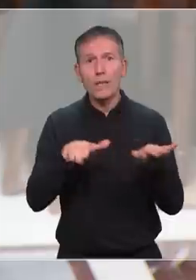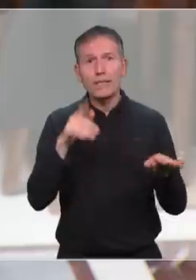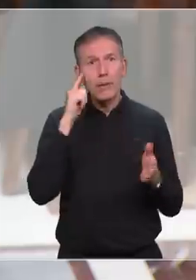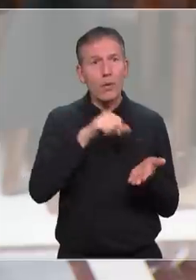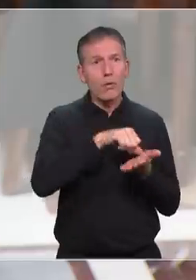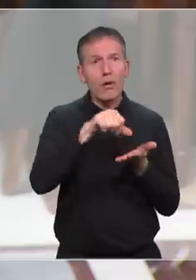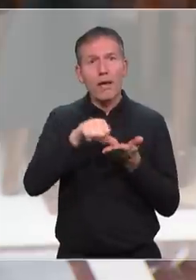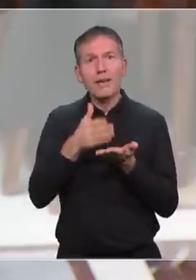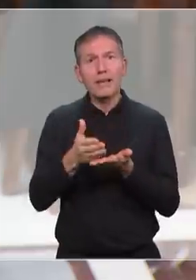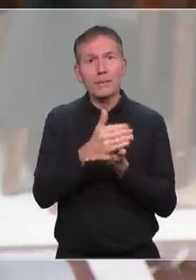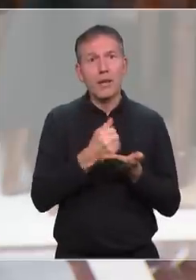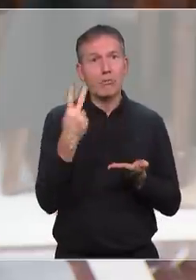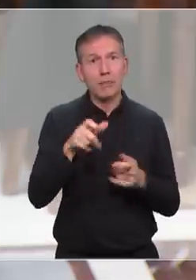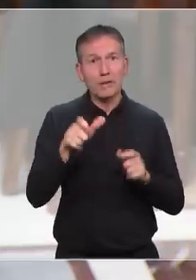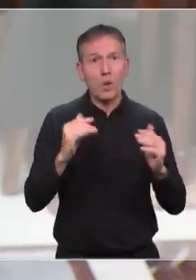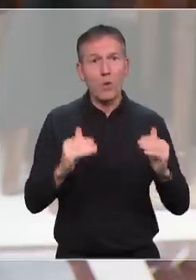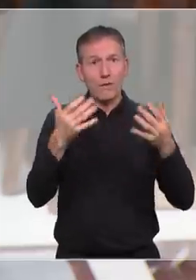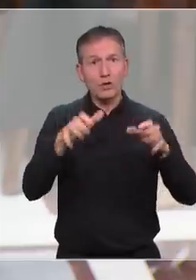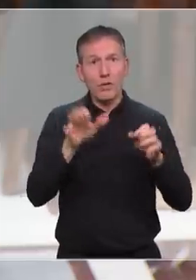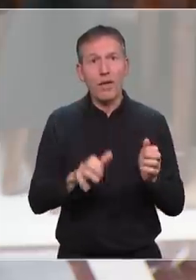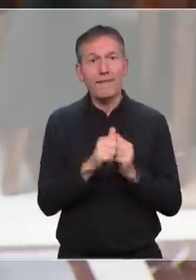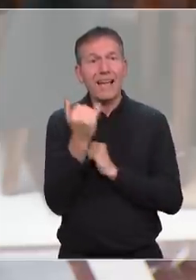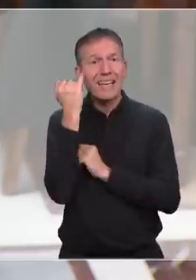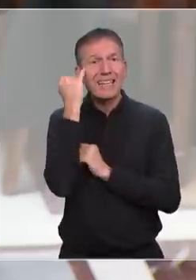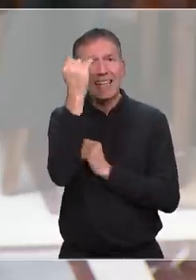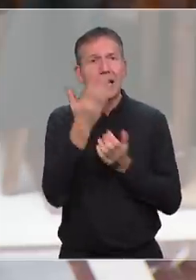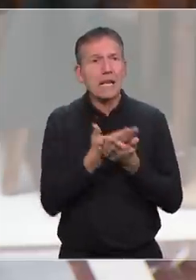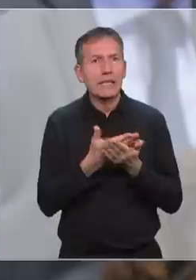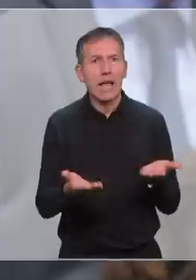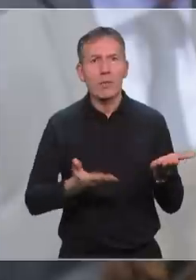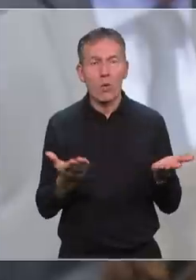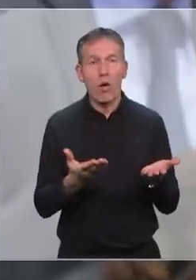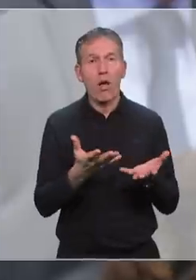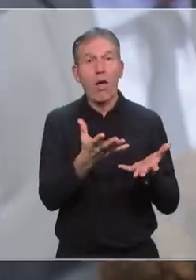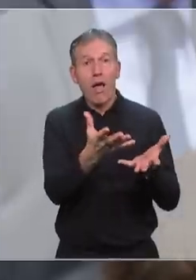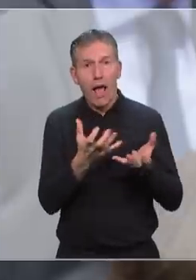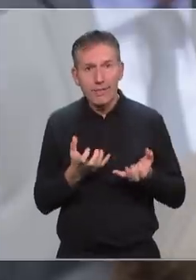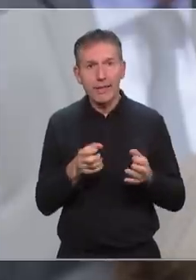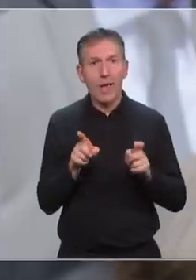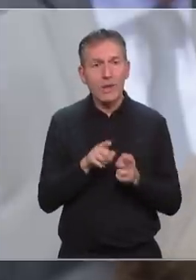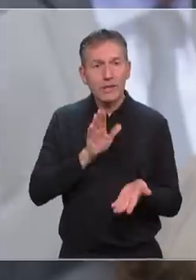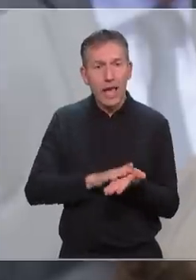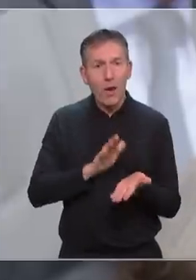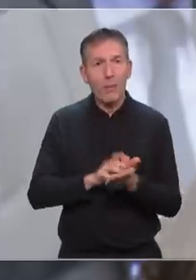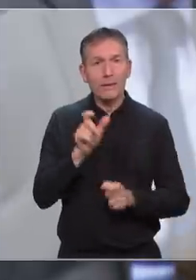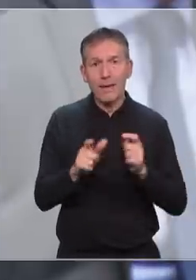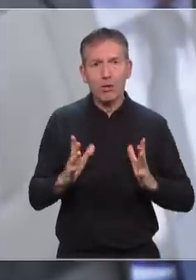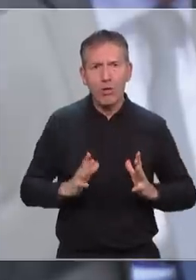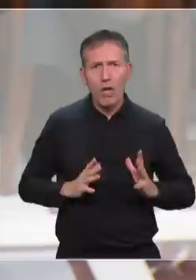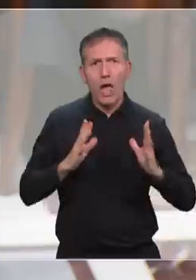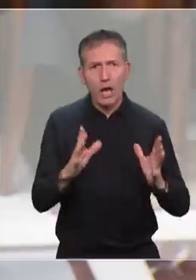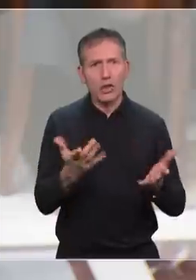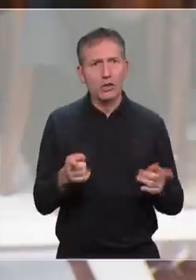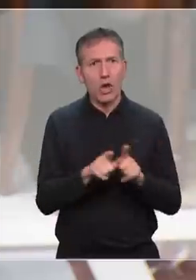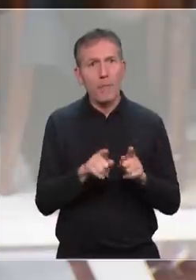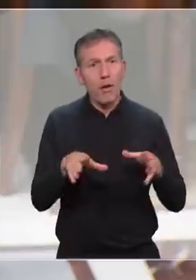des administrateurs de l'État, autour de deux idées simples, madame la députée. L'attractivité et la récompense de l'engagement. J'assume de